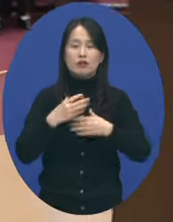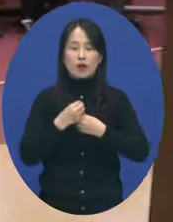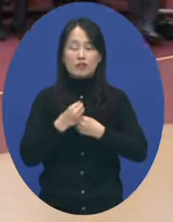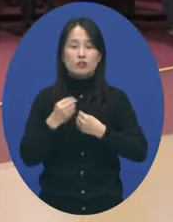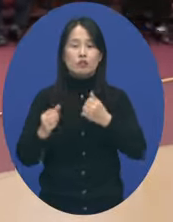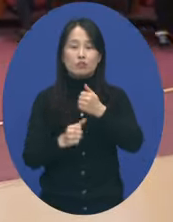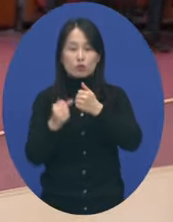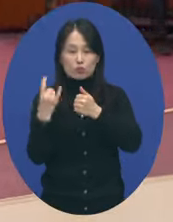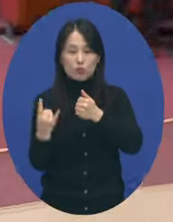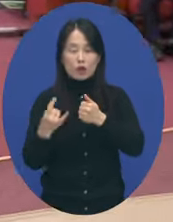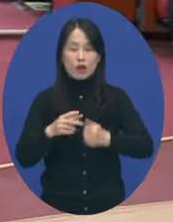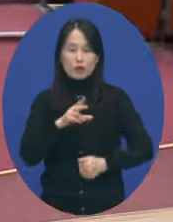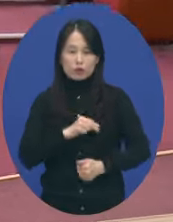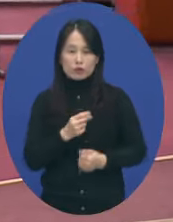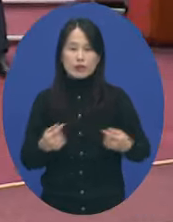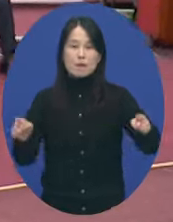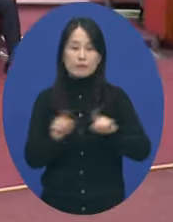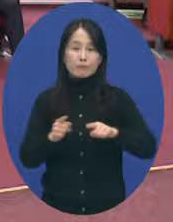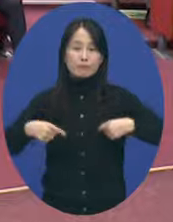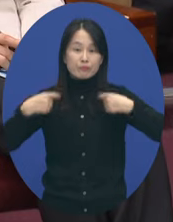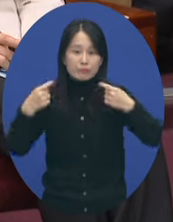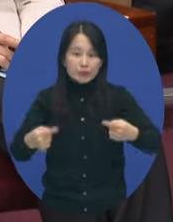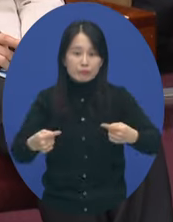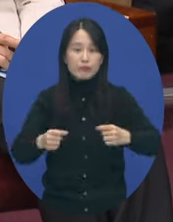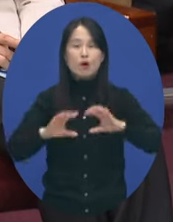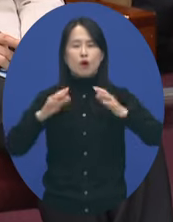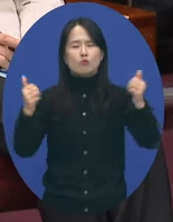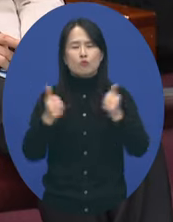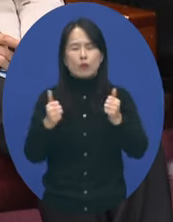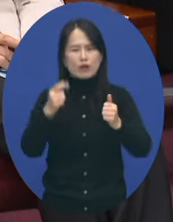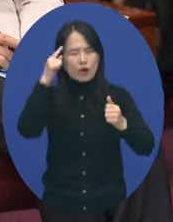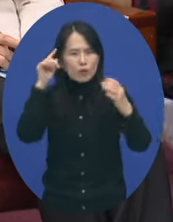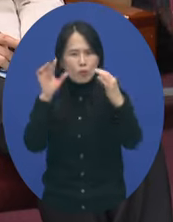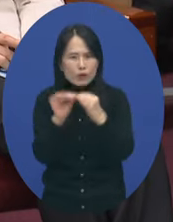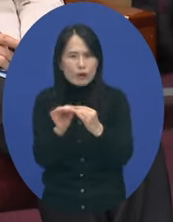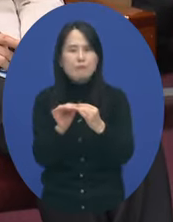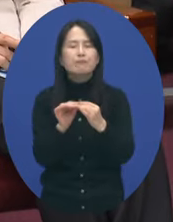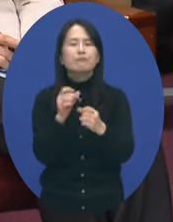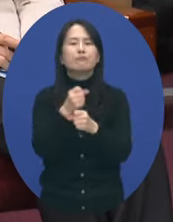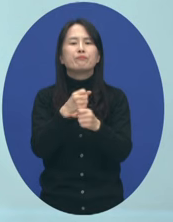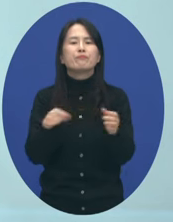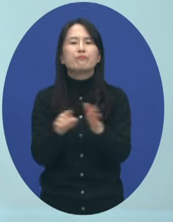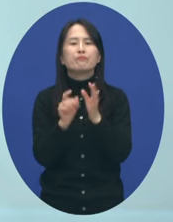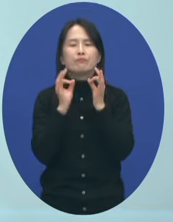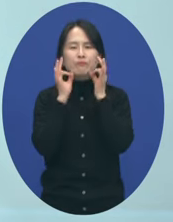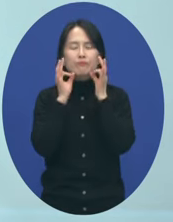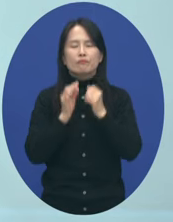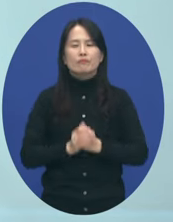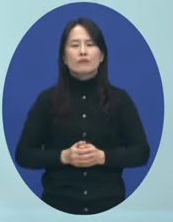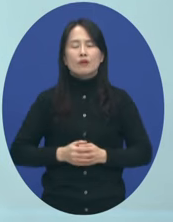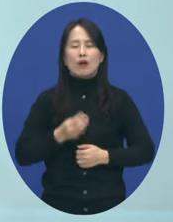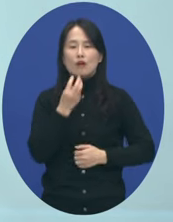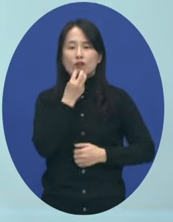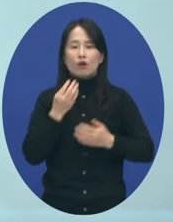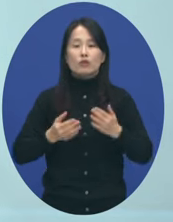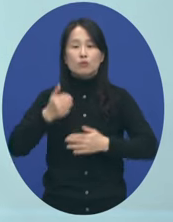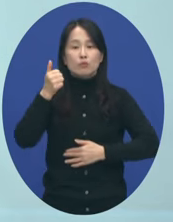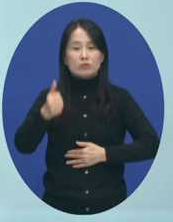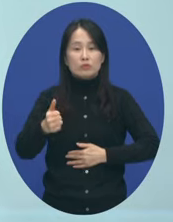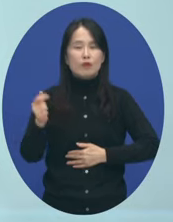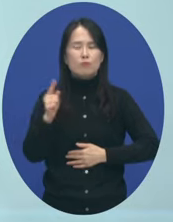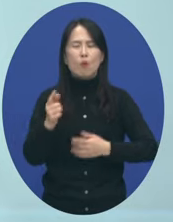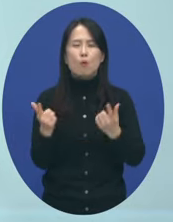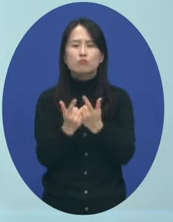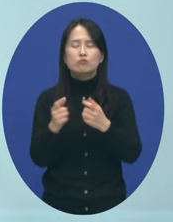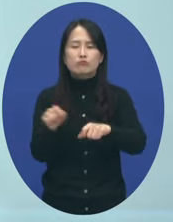국회의원이 공동 주최자로 참여해 국회차원의 공감대를 형성한 겁니다 김동영 경기도 지사는 경기북부